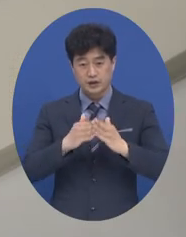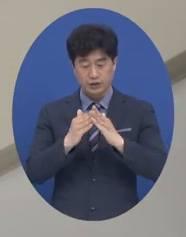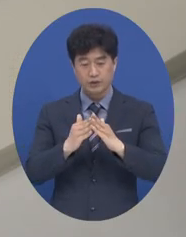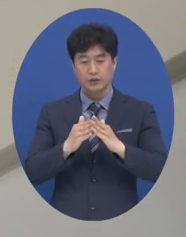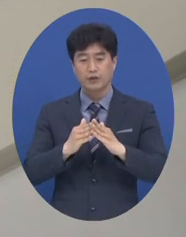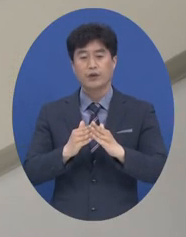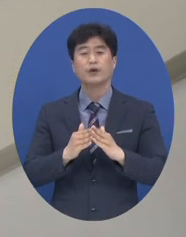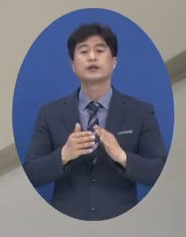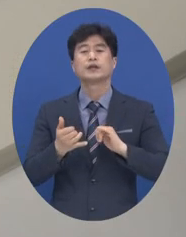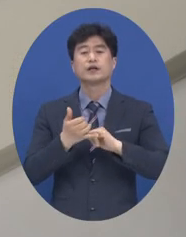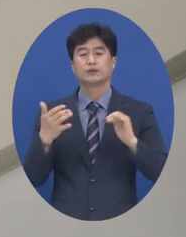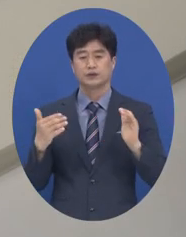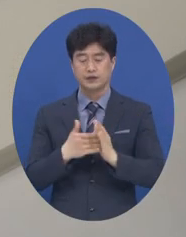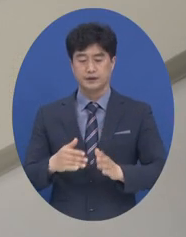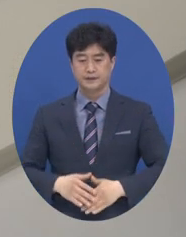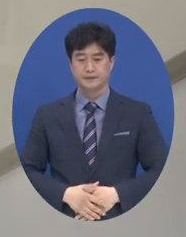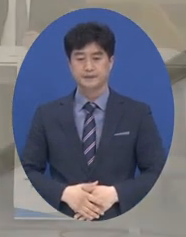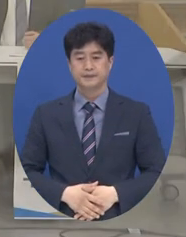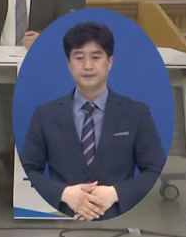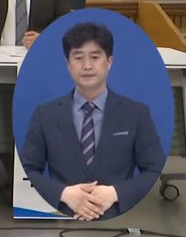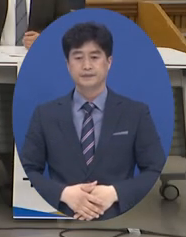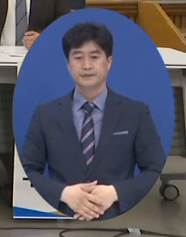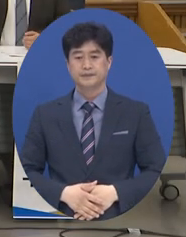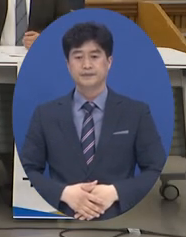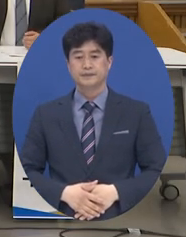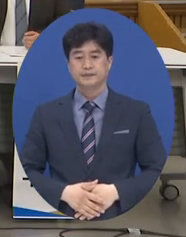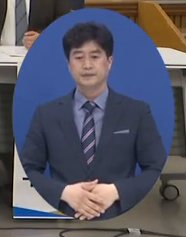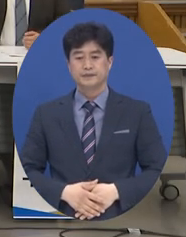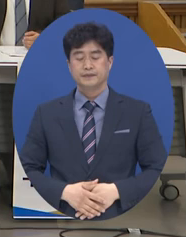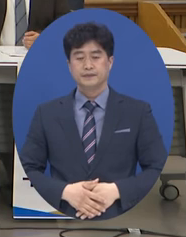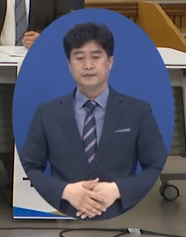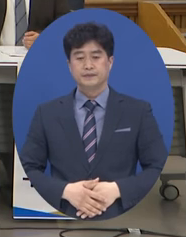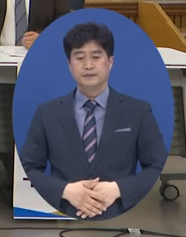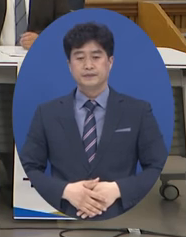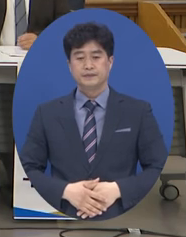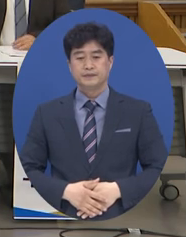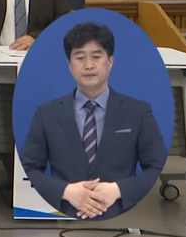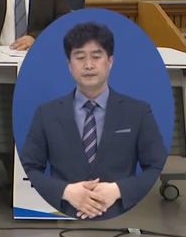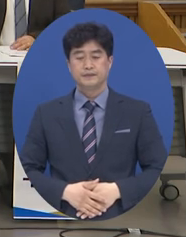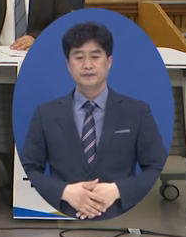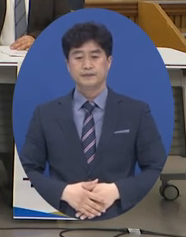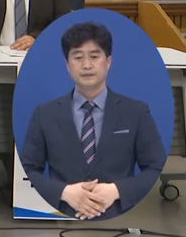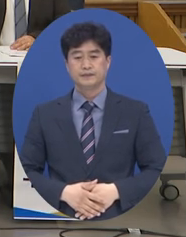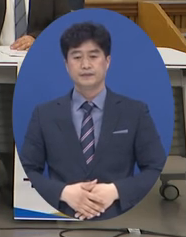수립하겠다고도 약속했습니다. 경기지TV 최지연입니다.